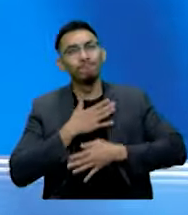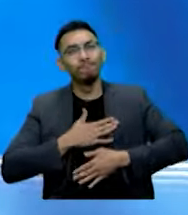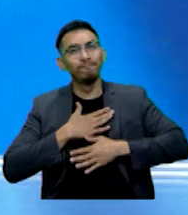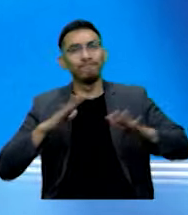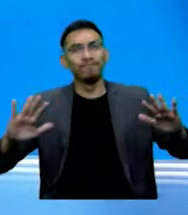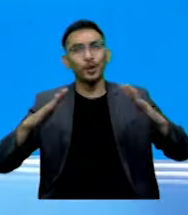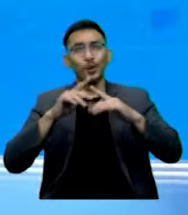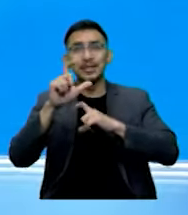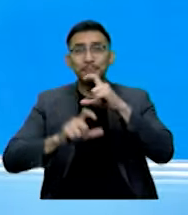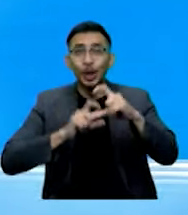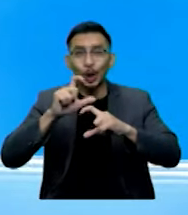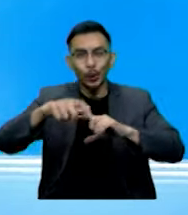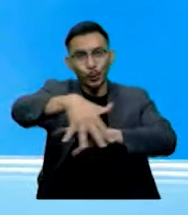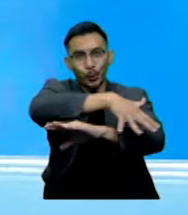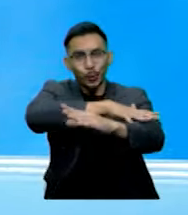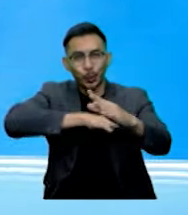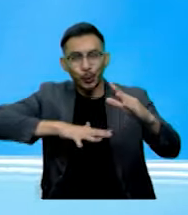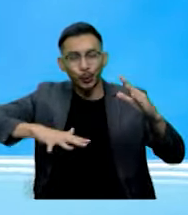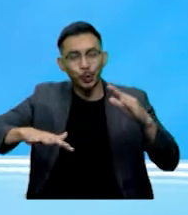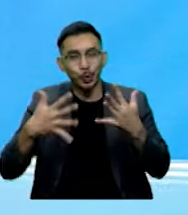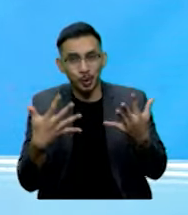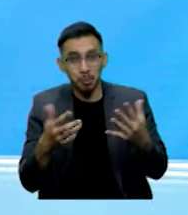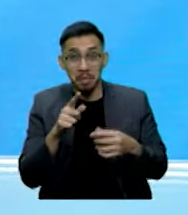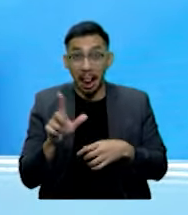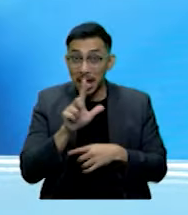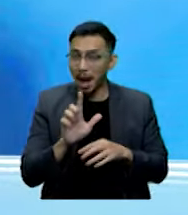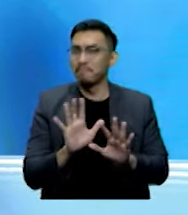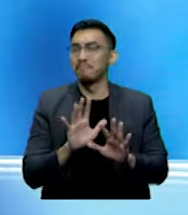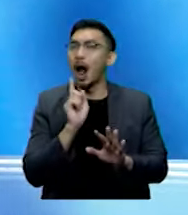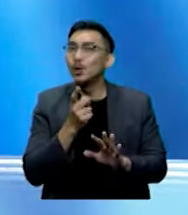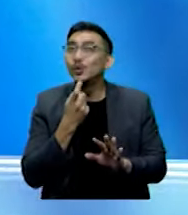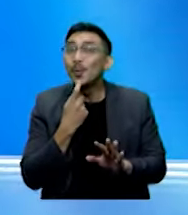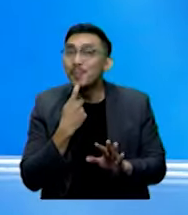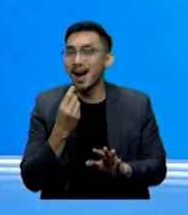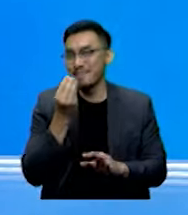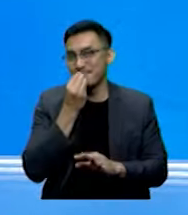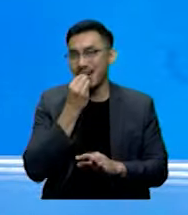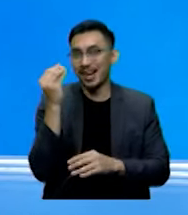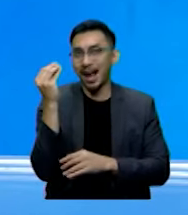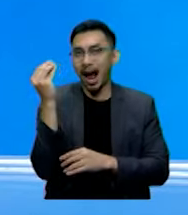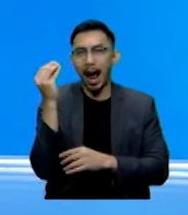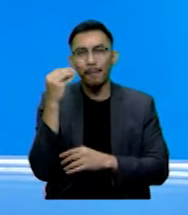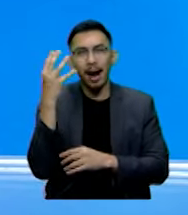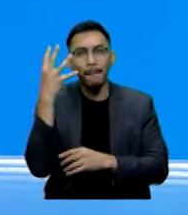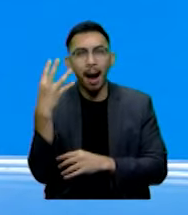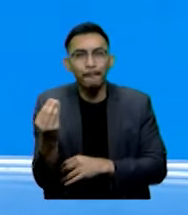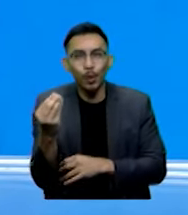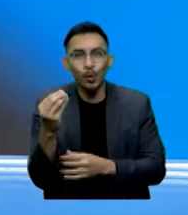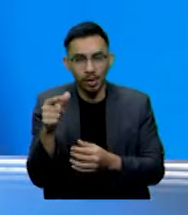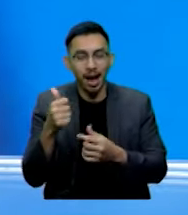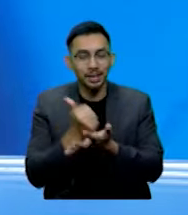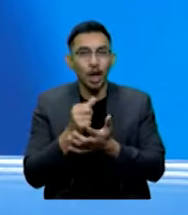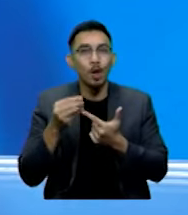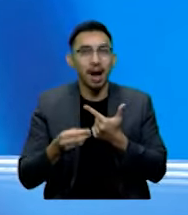Pemirsa, menikmati pemandangan kaki Gunung Semeru, belum lengkap rasanya jika belum menyantap ayam kampung asap pedas khas Lumajang. Memadukan cita rasa